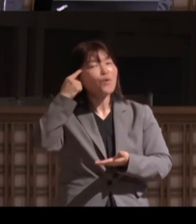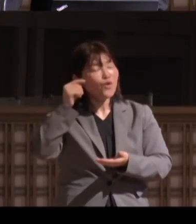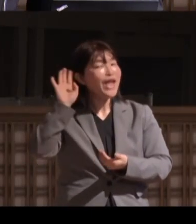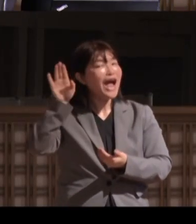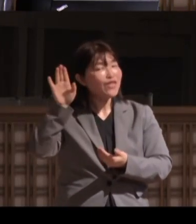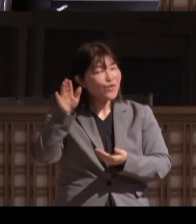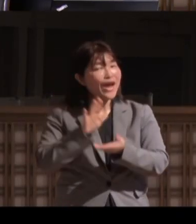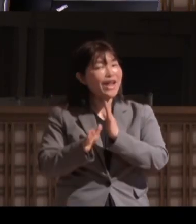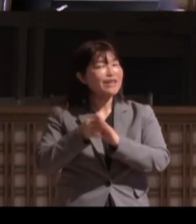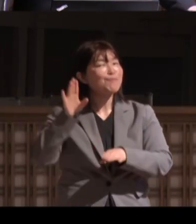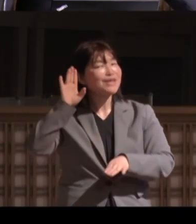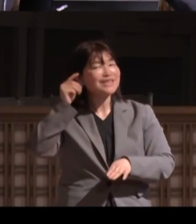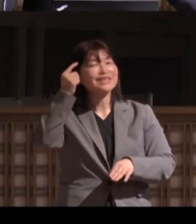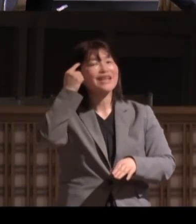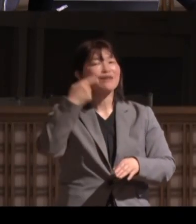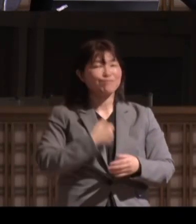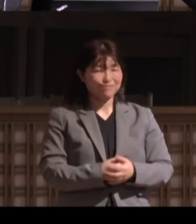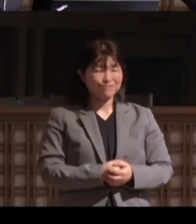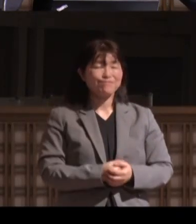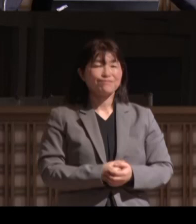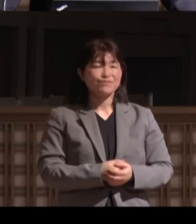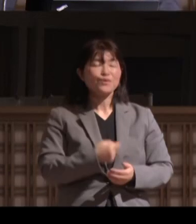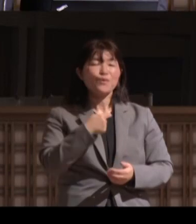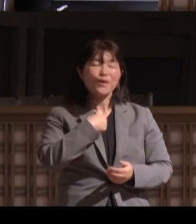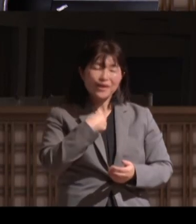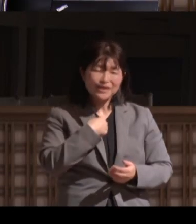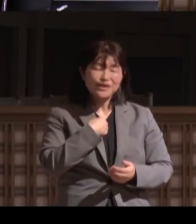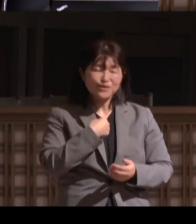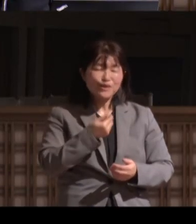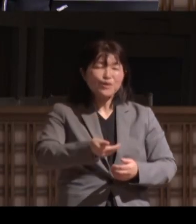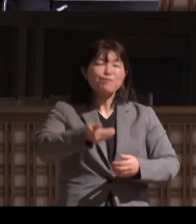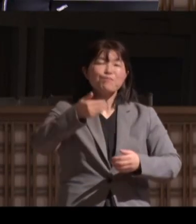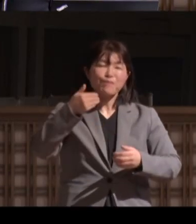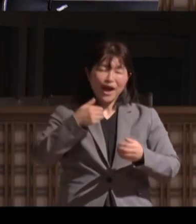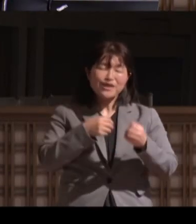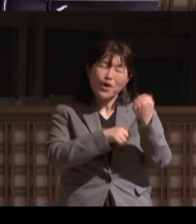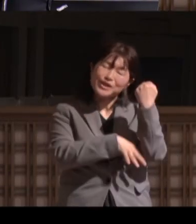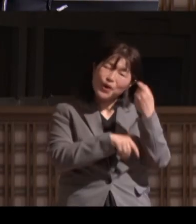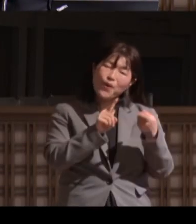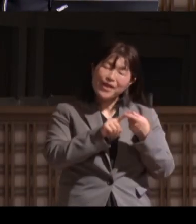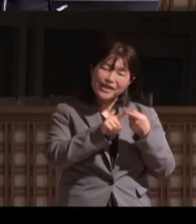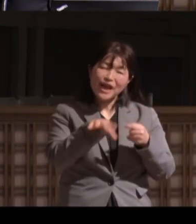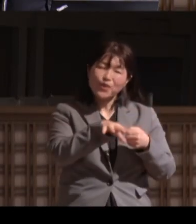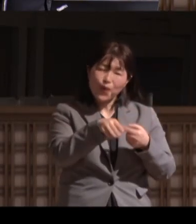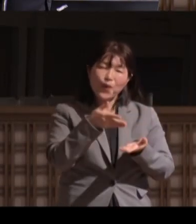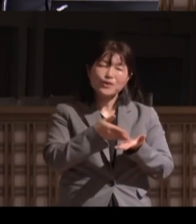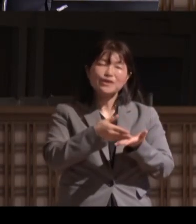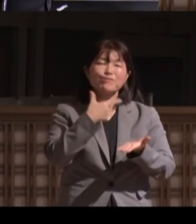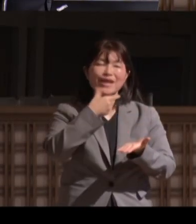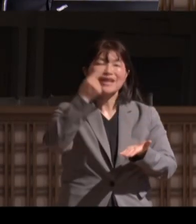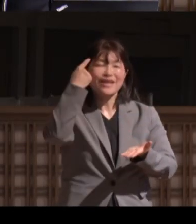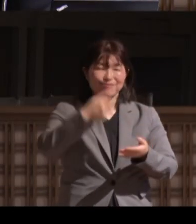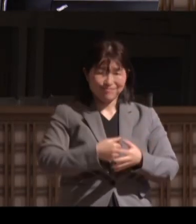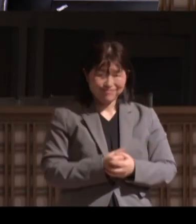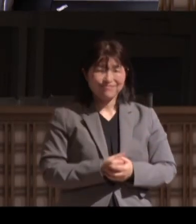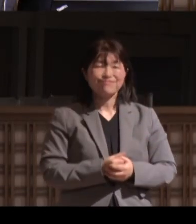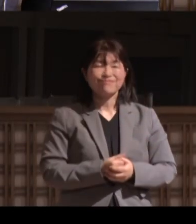いうことで私はあのえ少し硬い方の話をさせていただきたいと思います